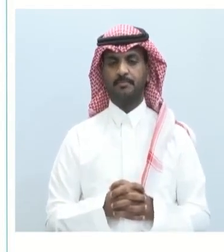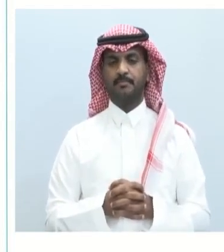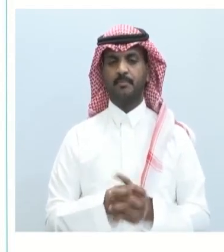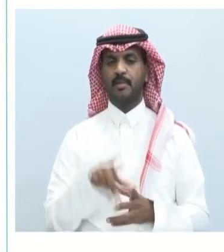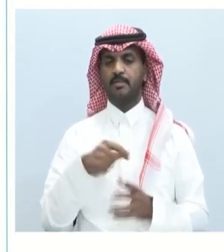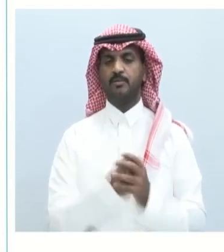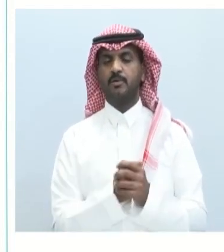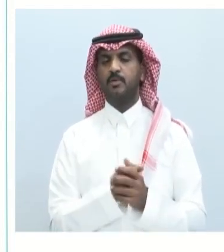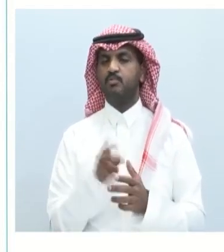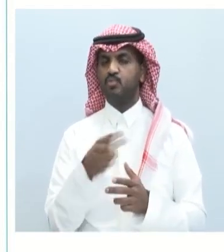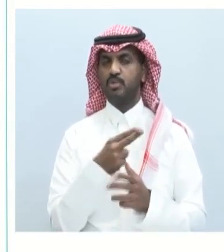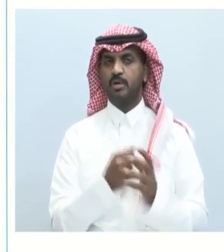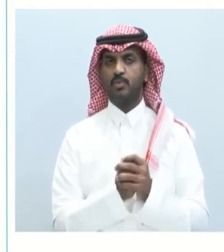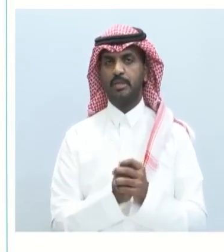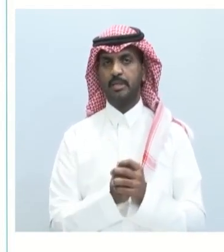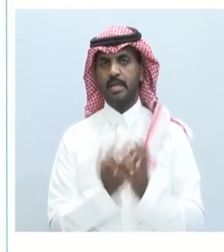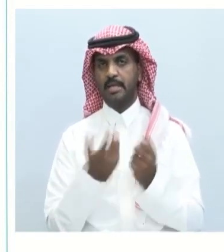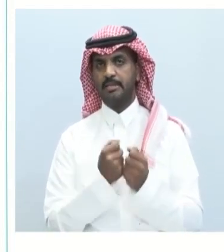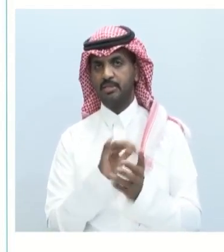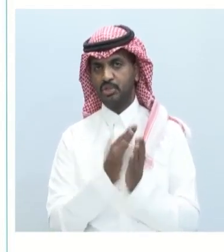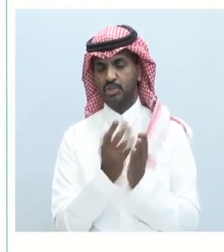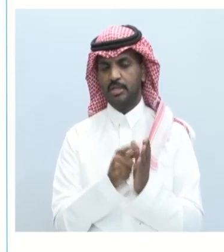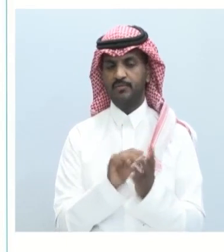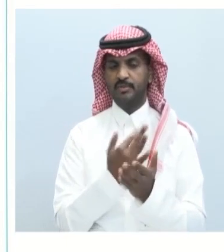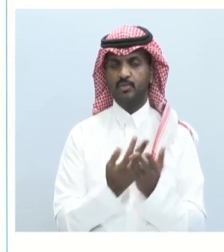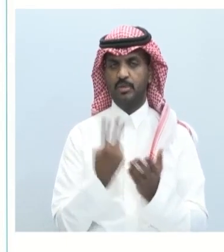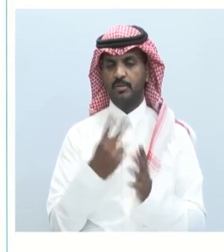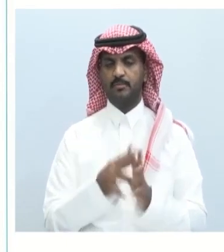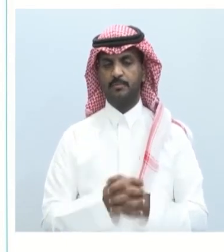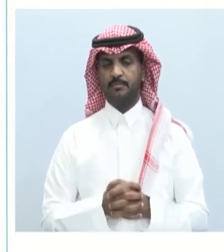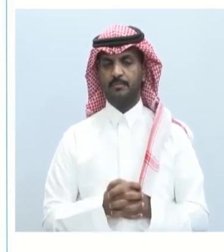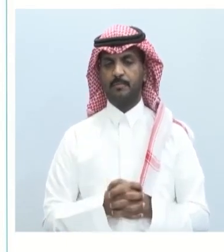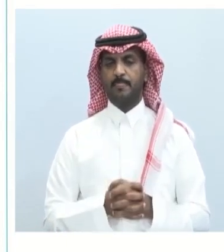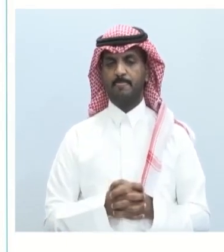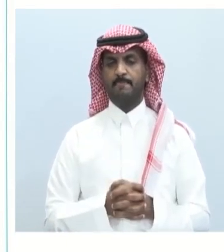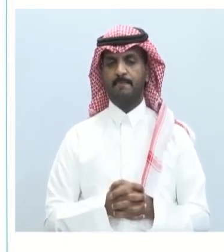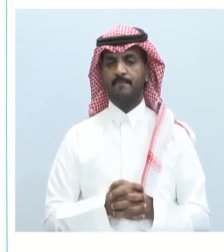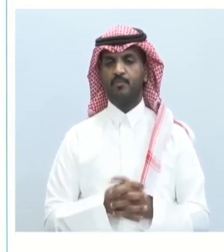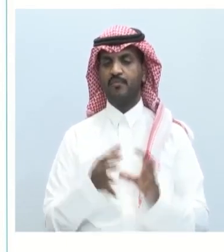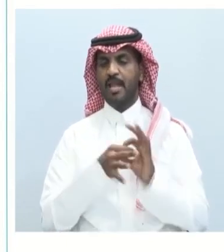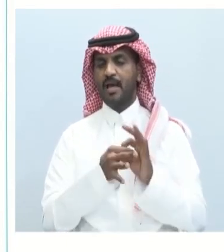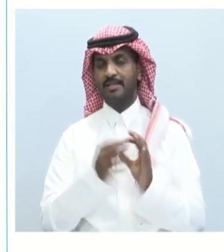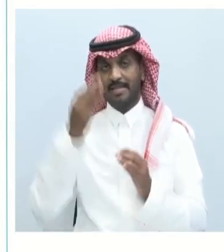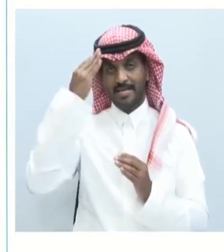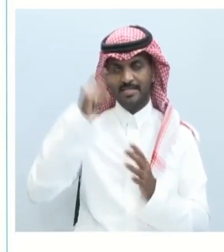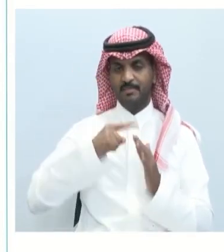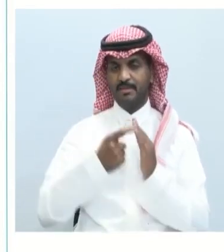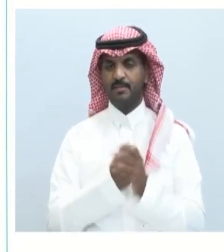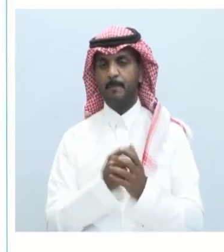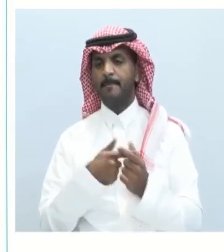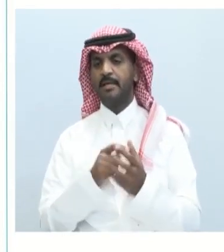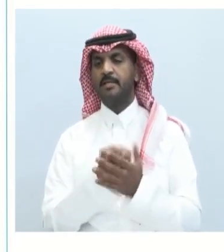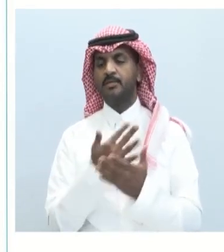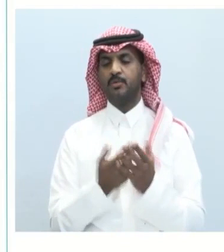احسنت مساويا لعدد السجلات في الجدول الثاني في علاقه راس باطراف بين جدولين